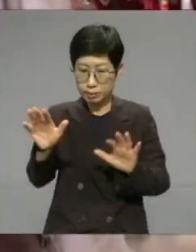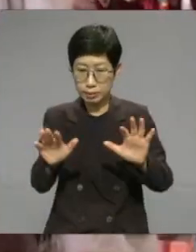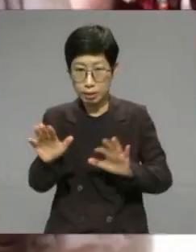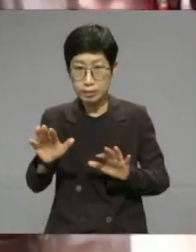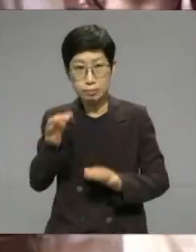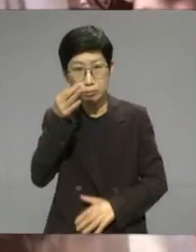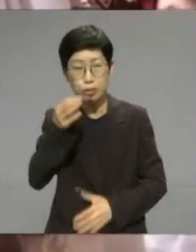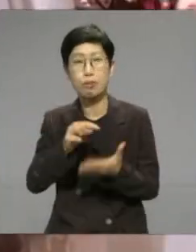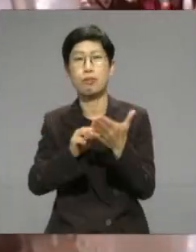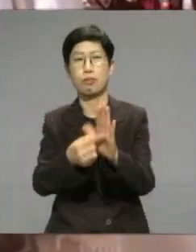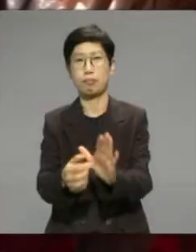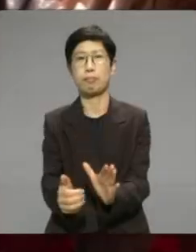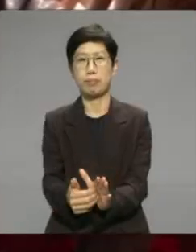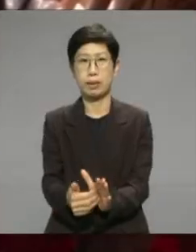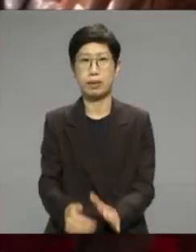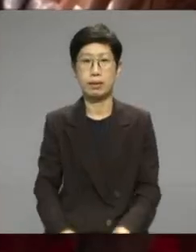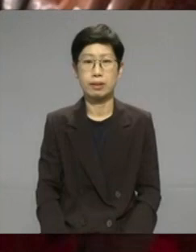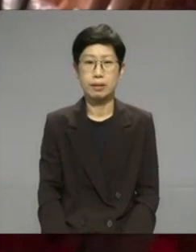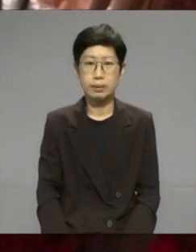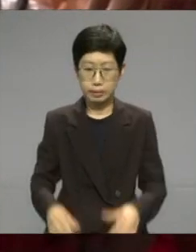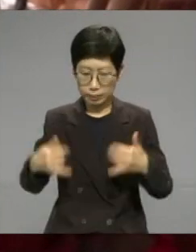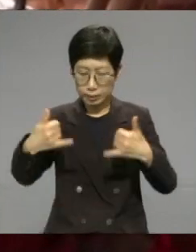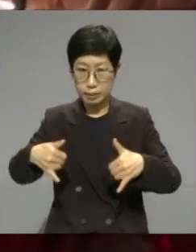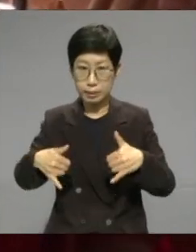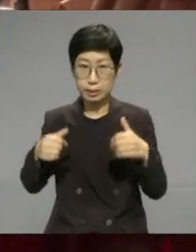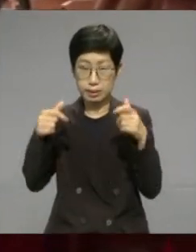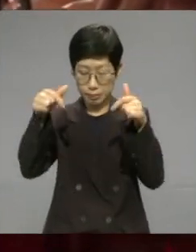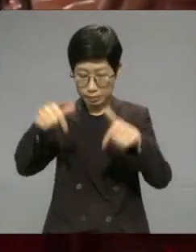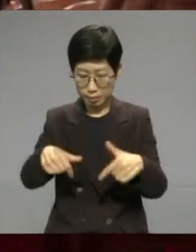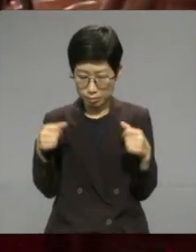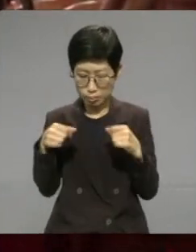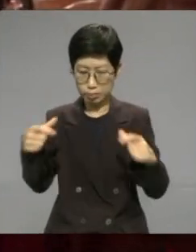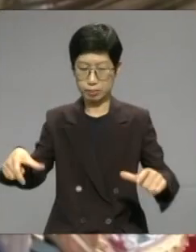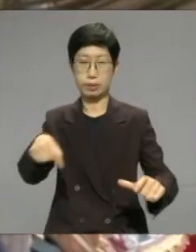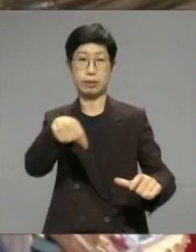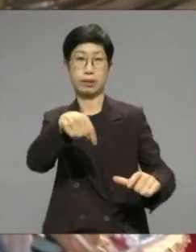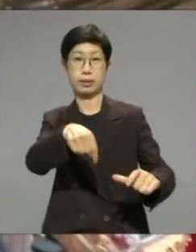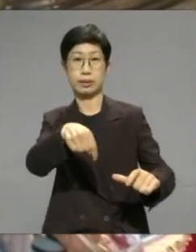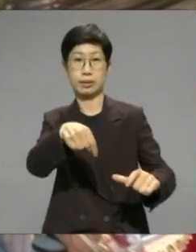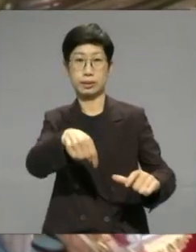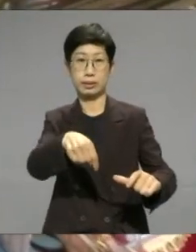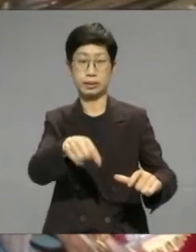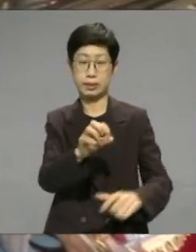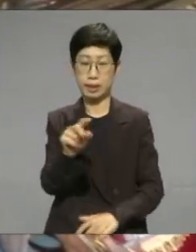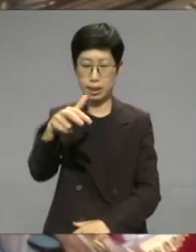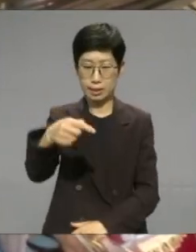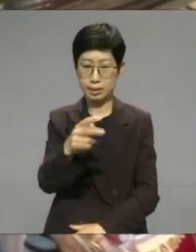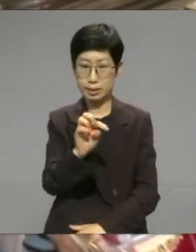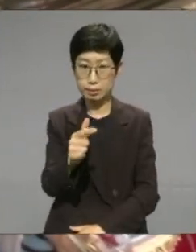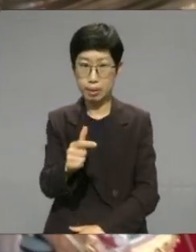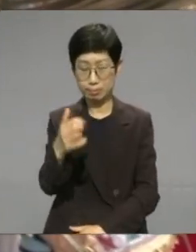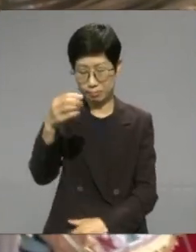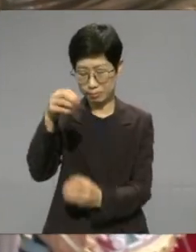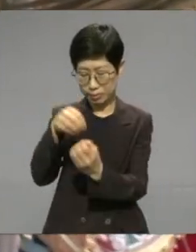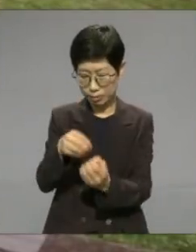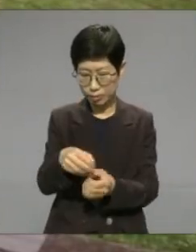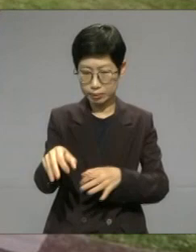선보이기도 합니다. 알제리 서북부 틀렘센에 있는 수크 아즈만이라는 전통시장.